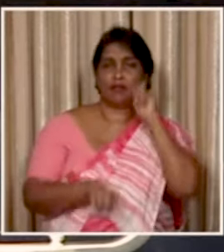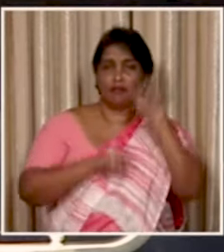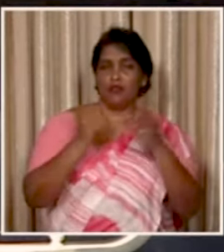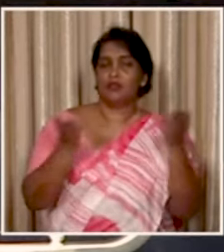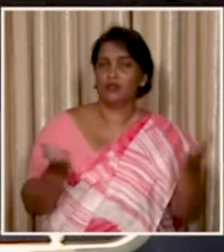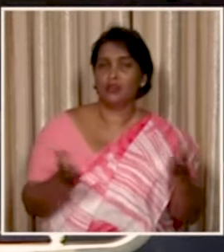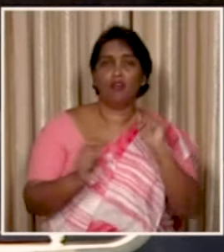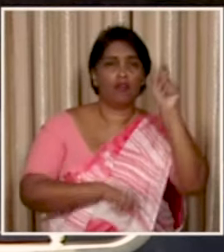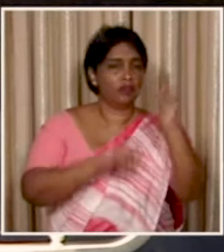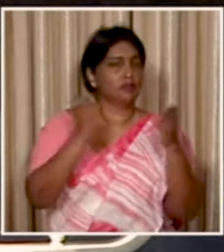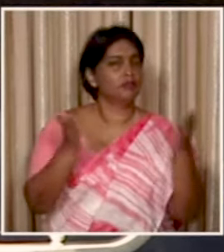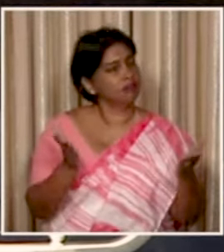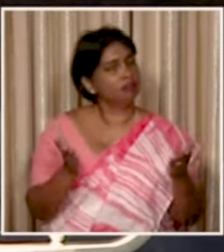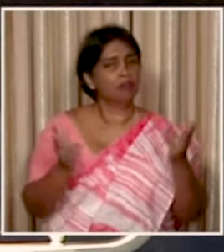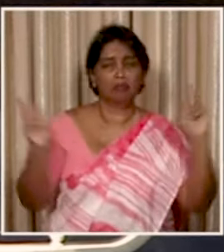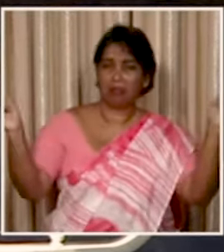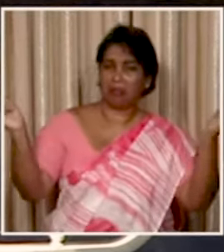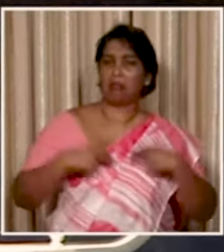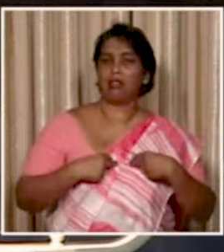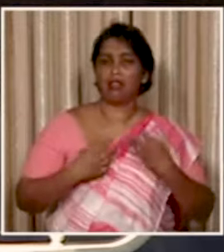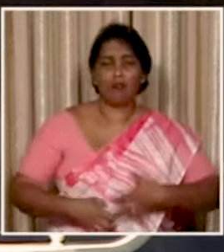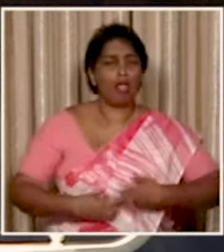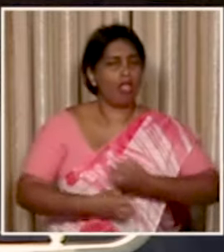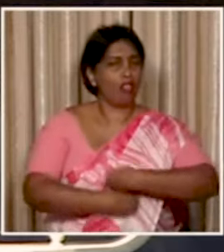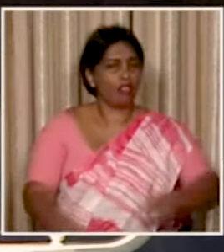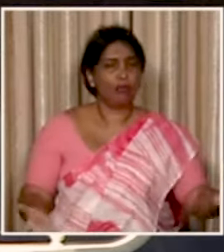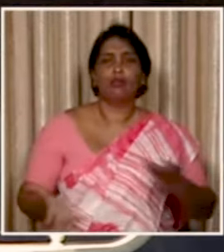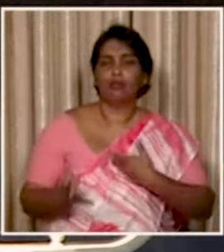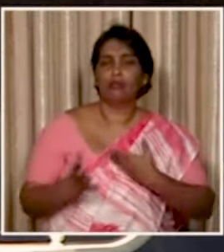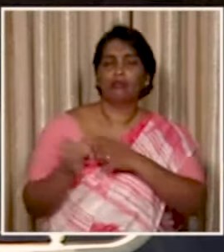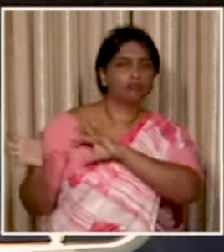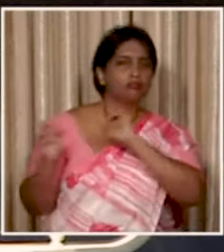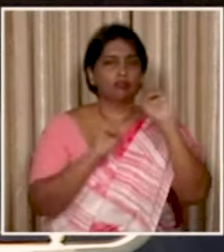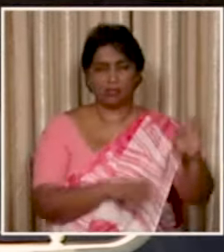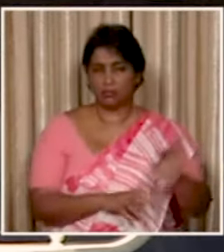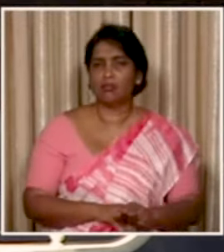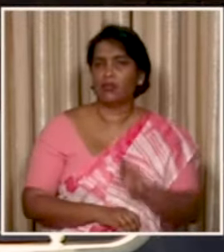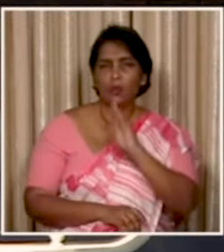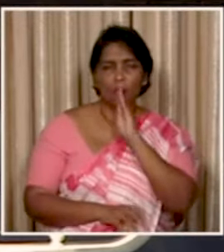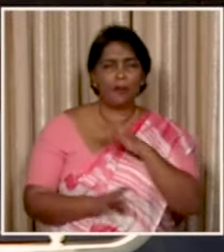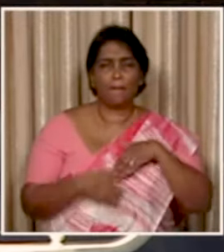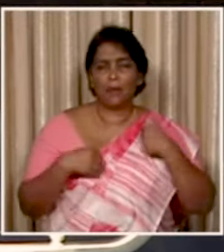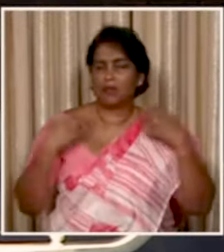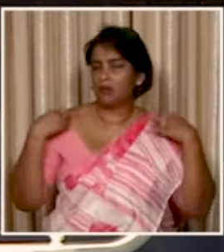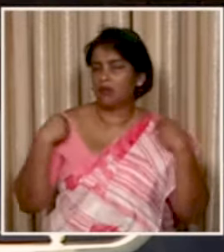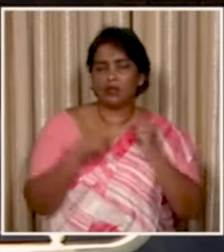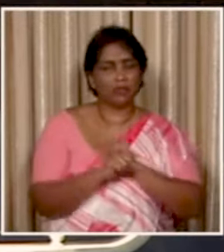முன்னிலையிலும் நிர்வாணமாக இறக்கப்பட்டு போலீஸ் நிலையத்திற்கு கொண்டு சென்று அடைக்கப்பட்டார். அடிப்படை வசதிகள் எதுவுமற்ற சிறுநீர்